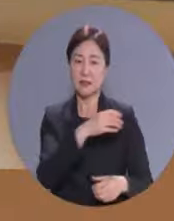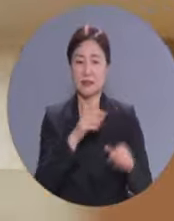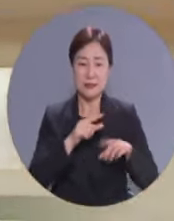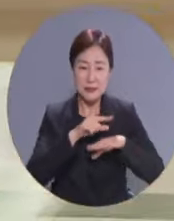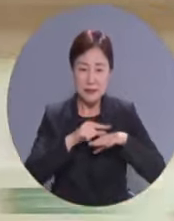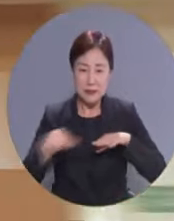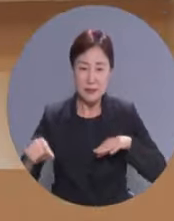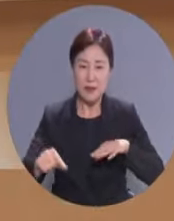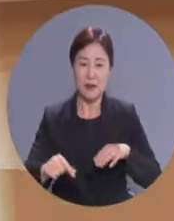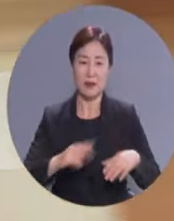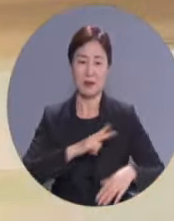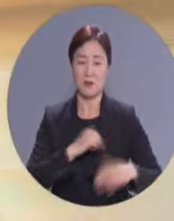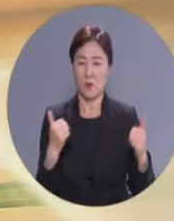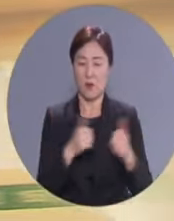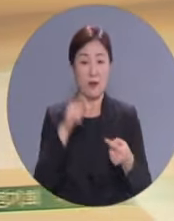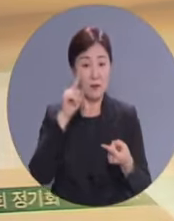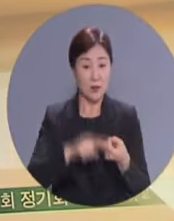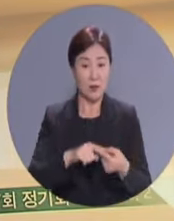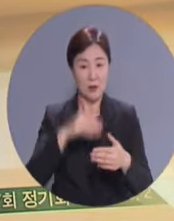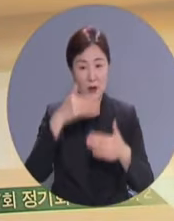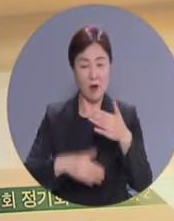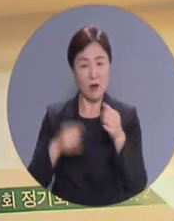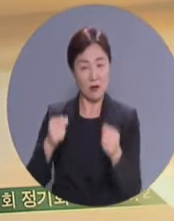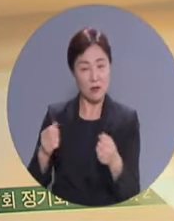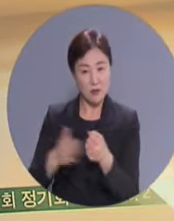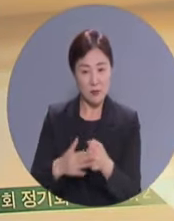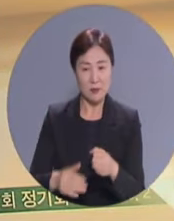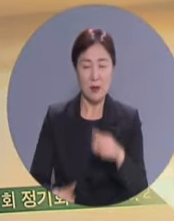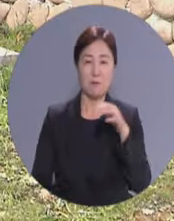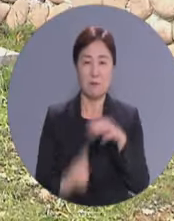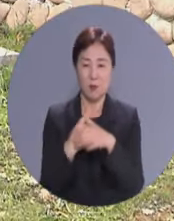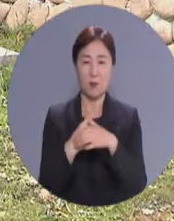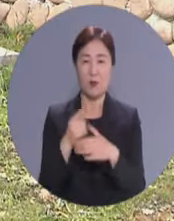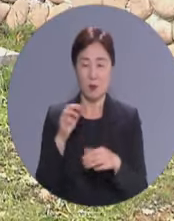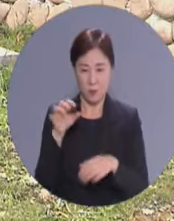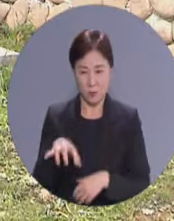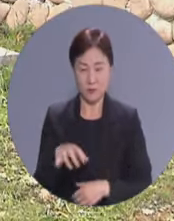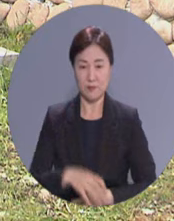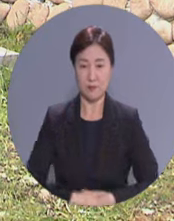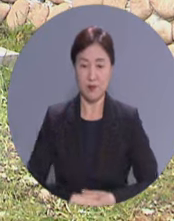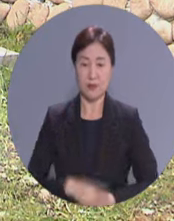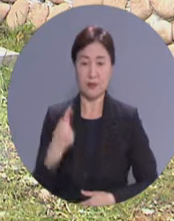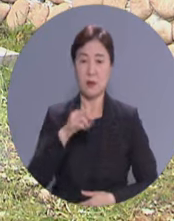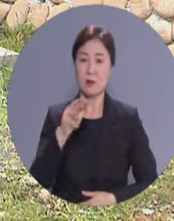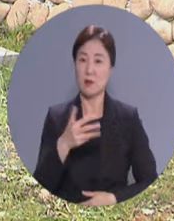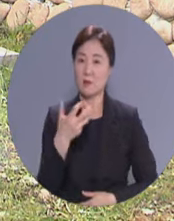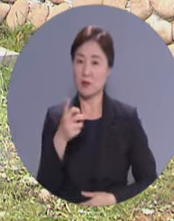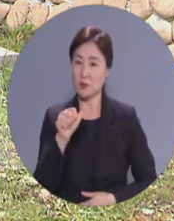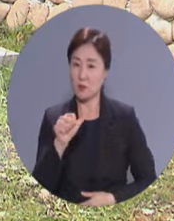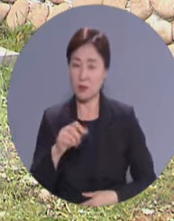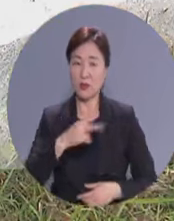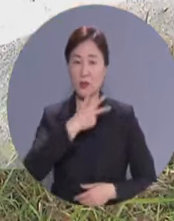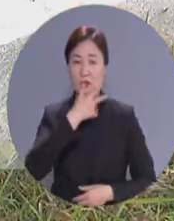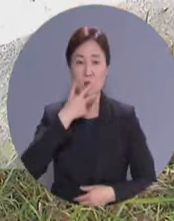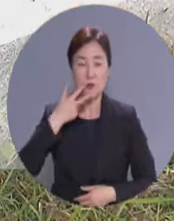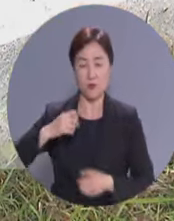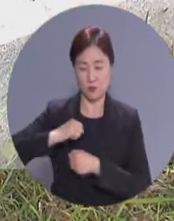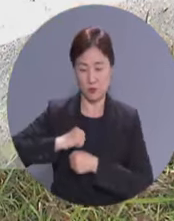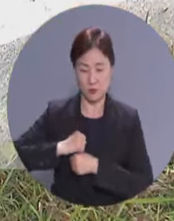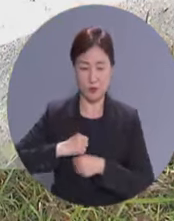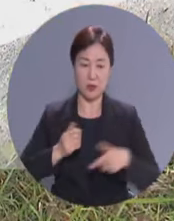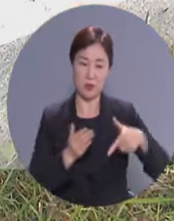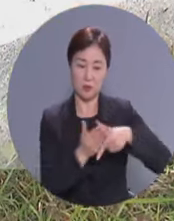매우 드문 사례여서 역사적 가치를 인정받았습니다 1885년 영국군이 거문도를 불법